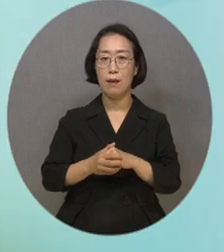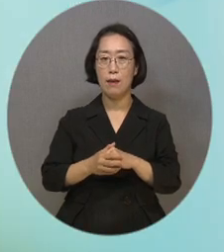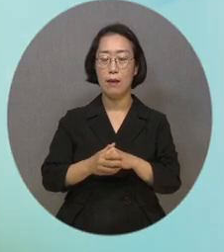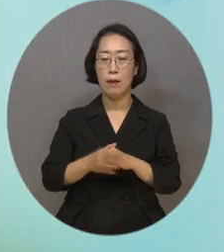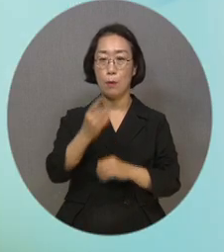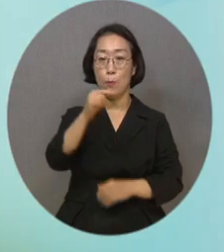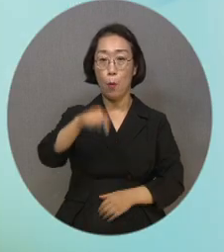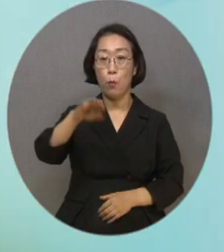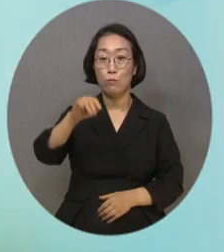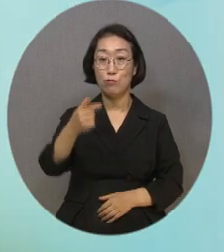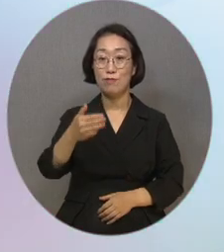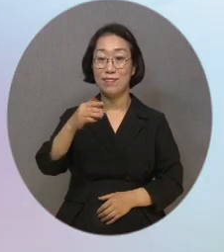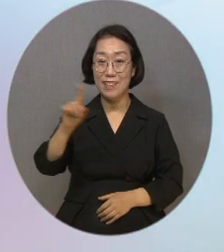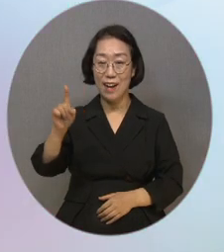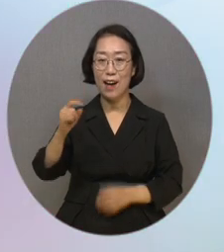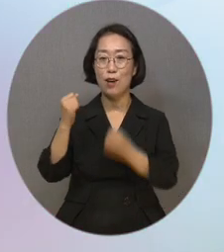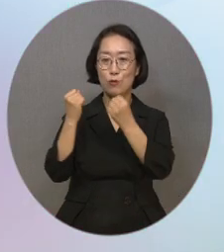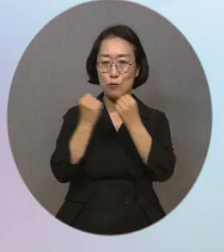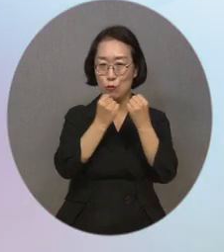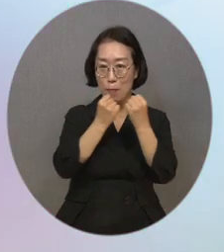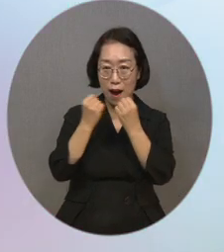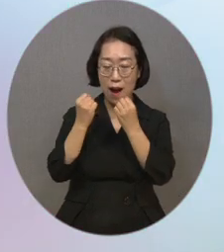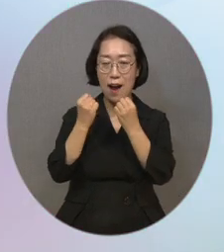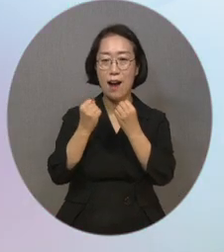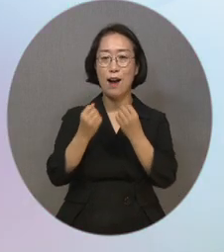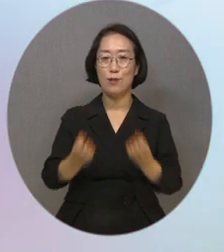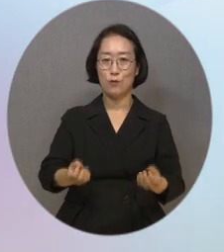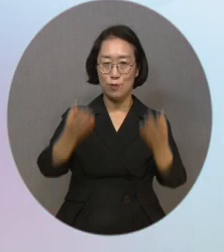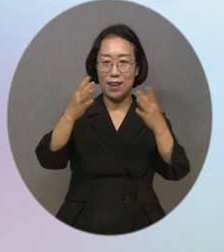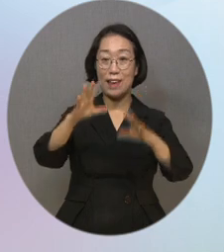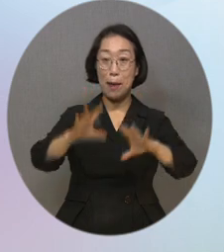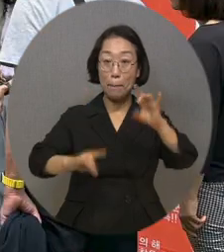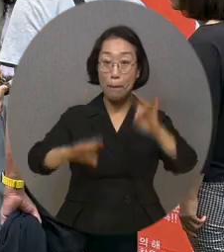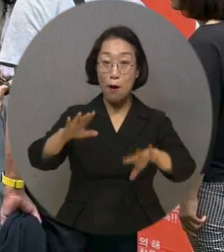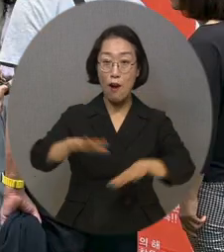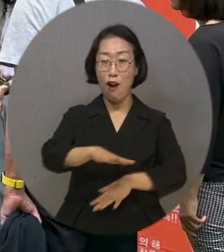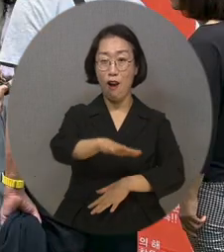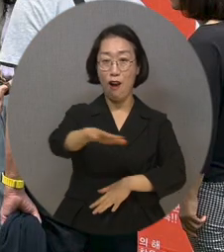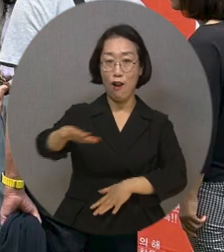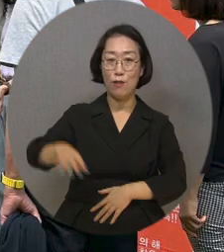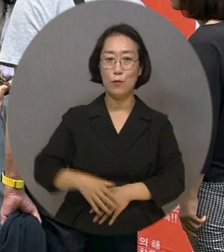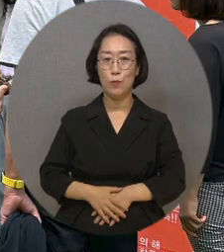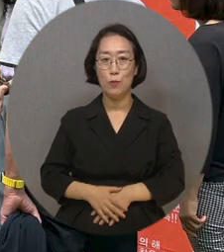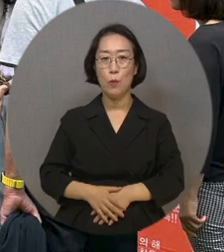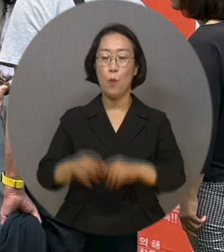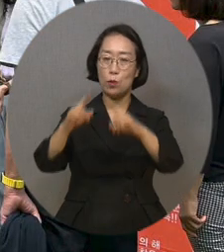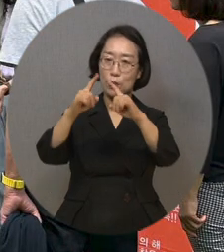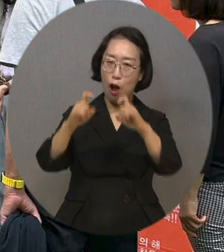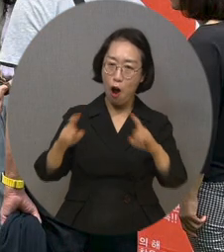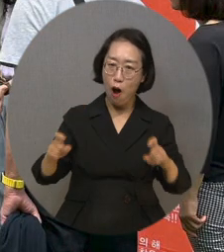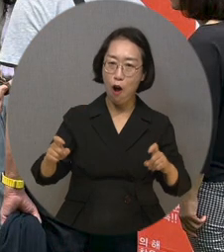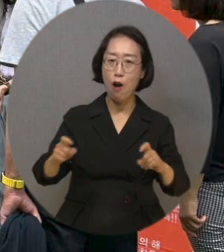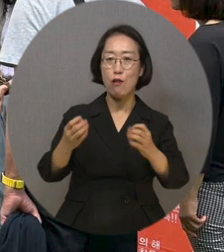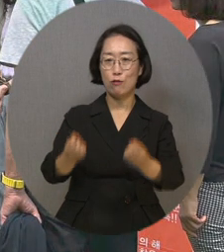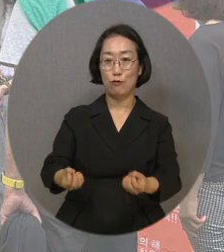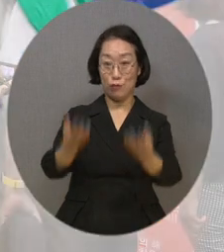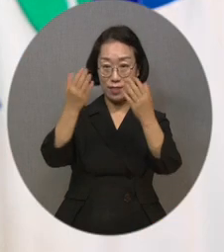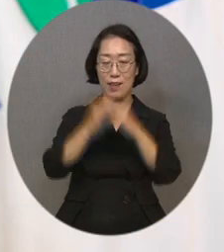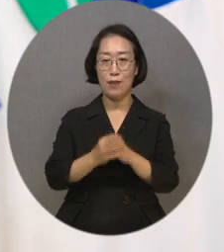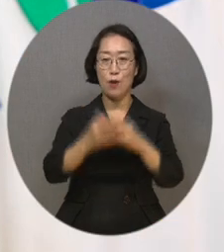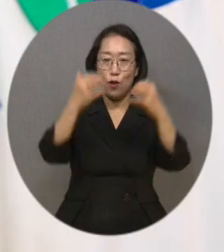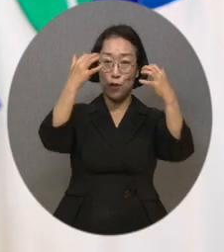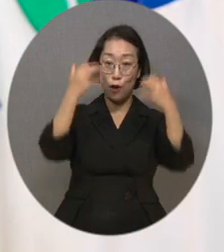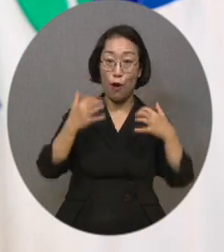복분자와 수복축제, 예. 그리고 또 갯벌축제, 또 그 다음에 이제 모양성축제 등등, 또 여름에는 이제 또